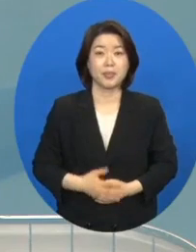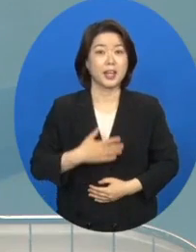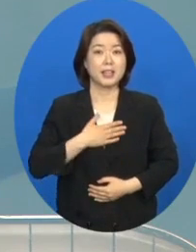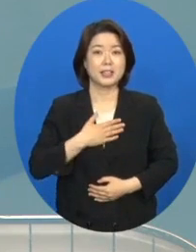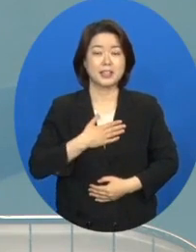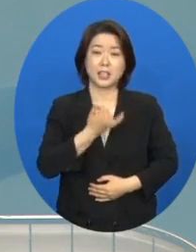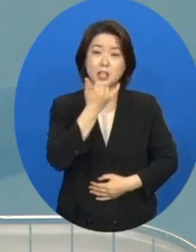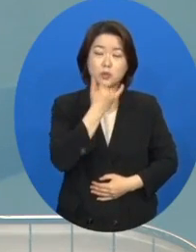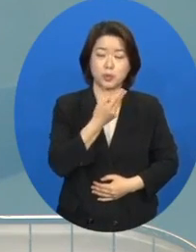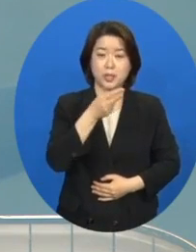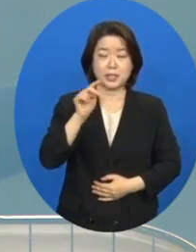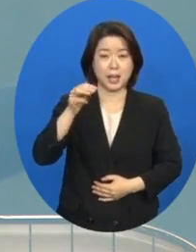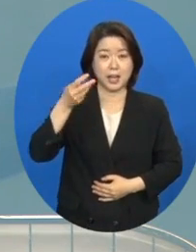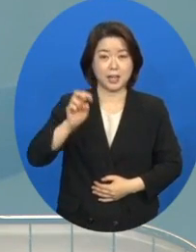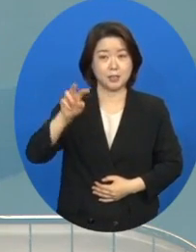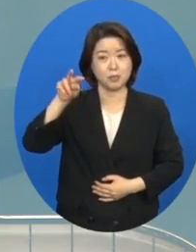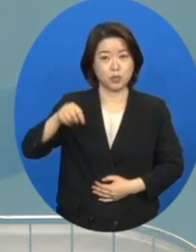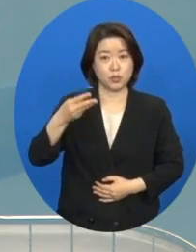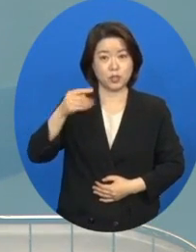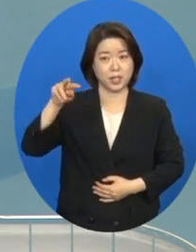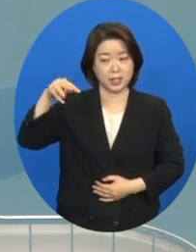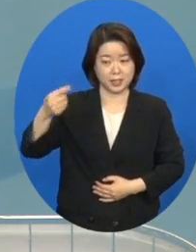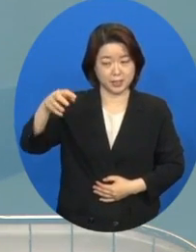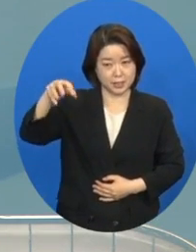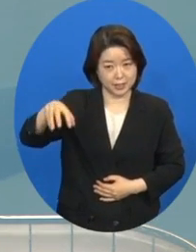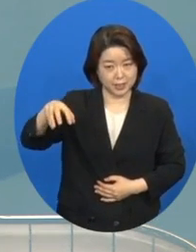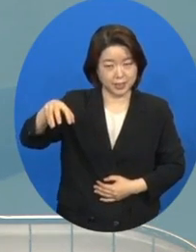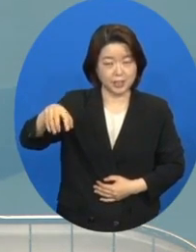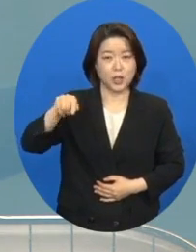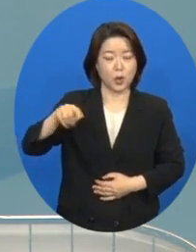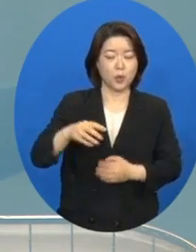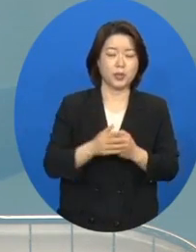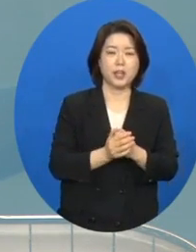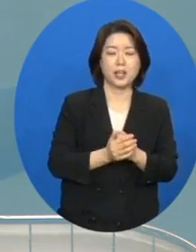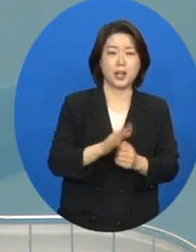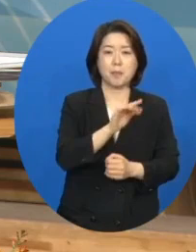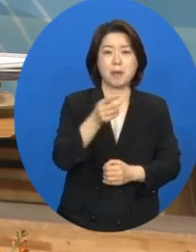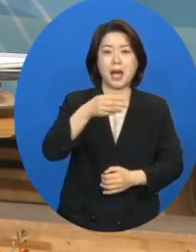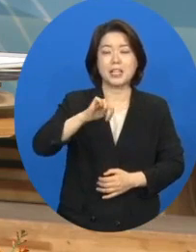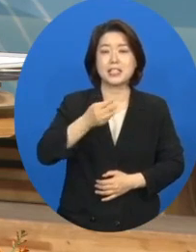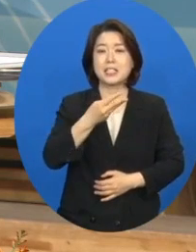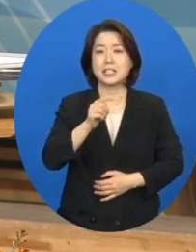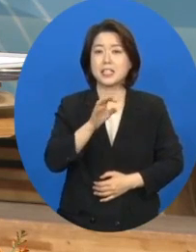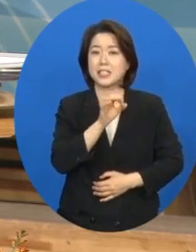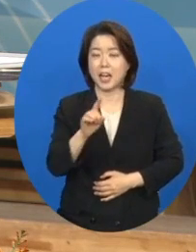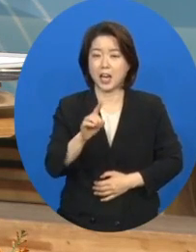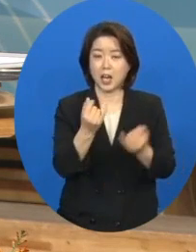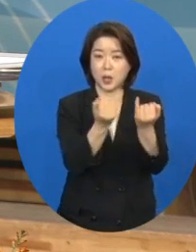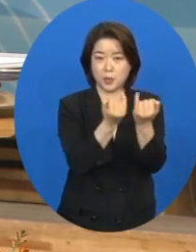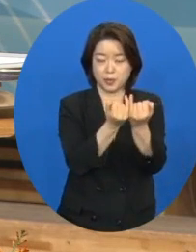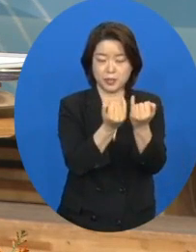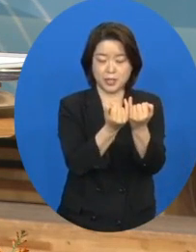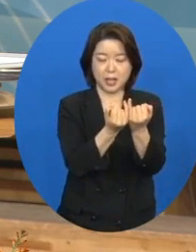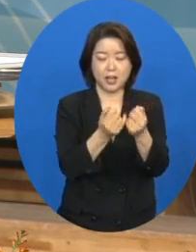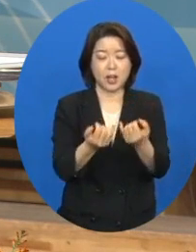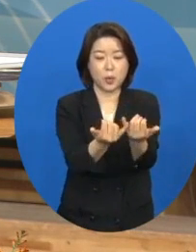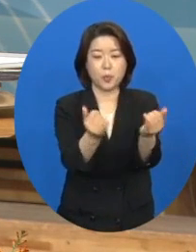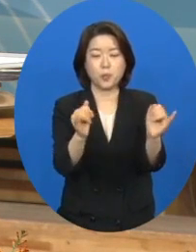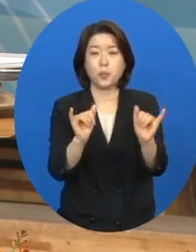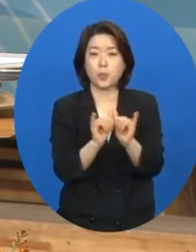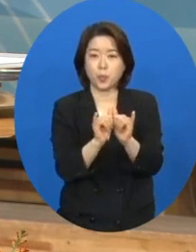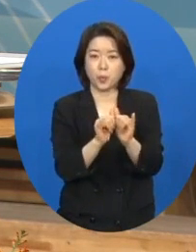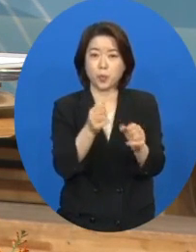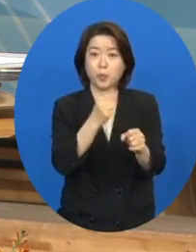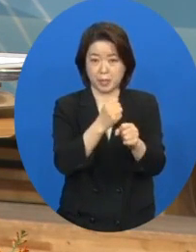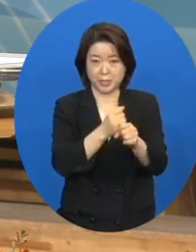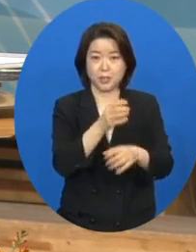제가 독일 다름슈타트라는 곳에 있는 바실리아 슈링크 여사가 세우신 가나안 공동체에 갔던 적이 있습니다.